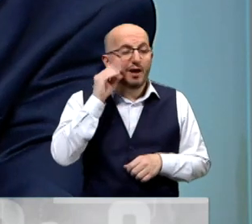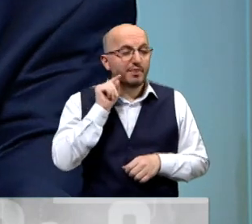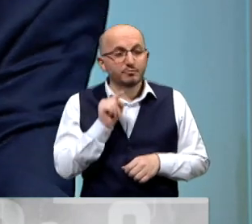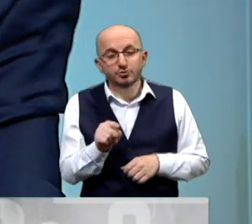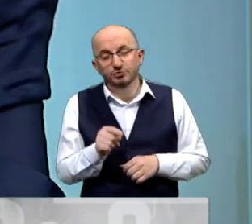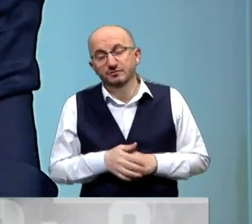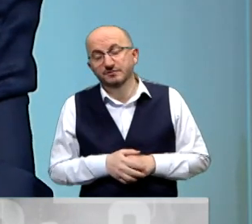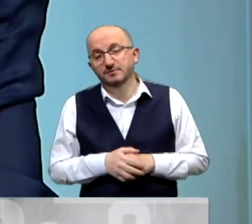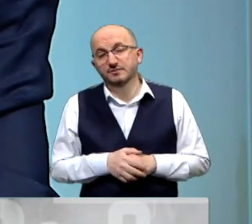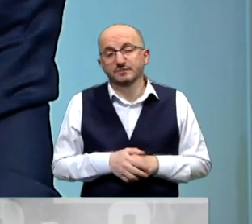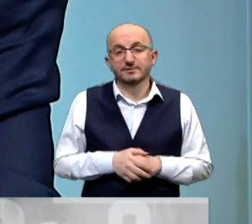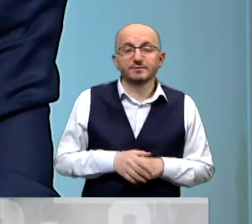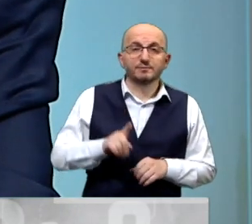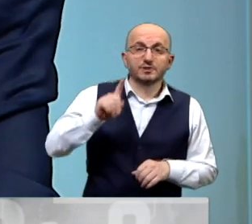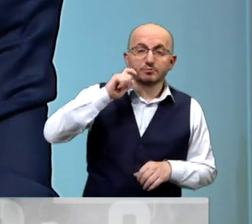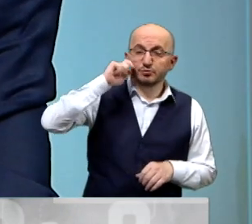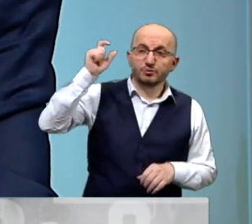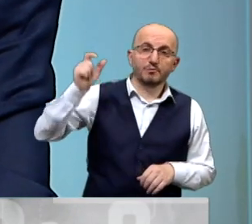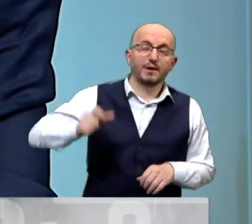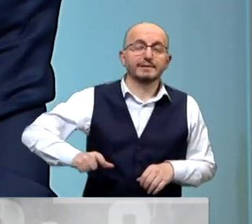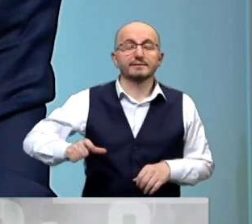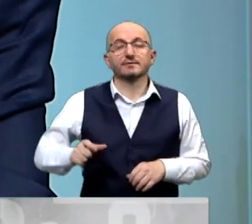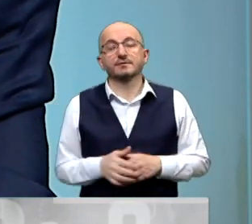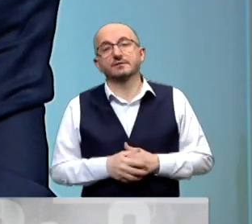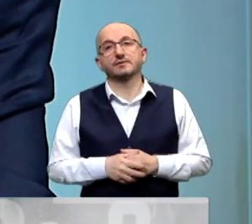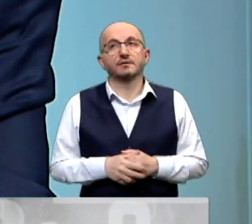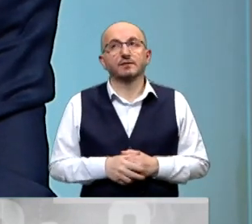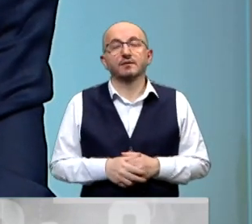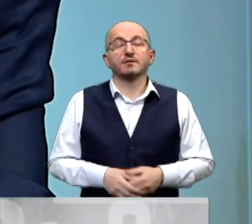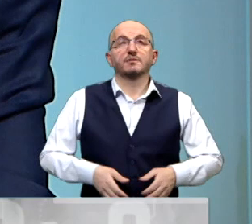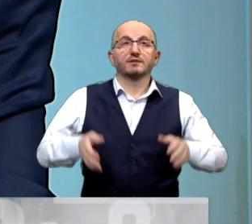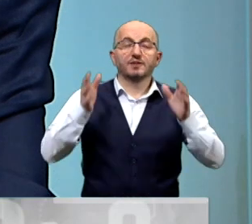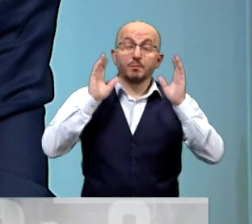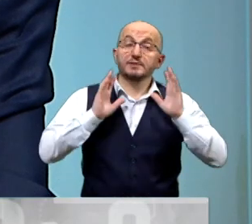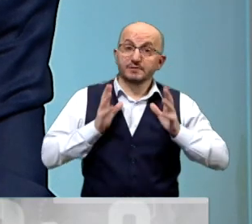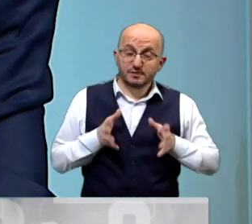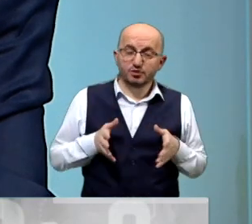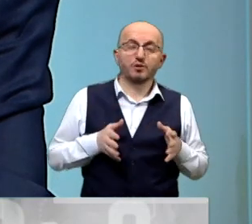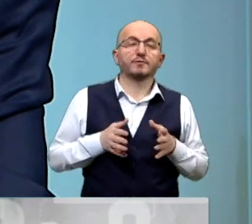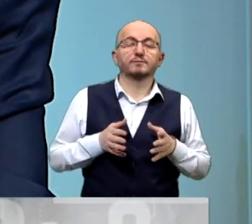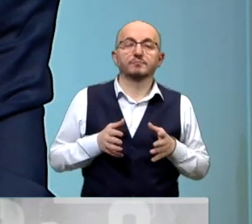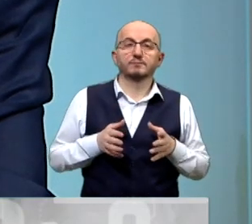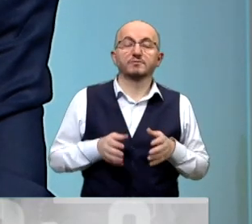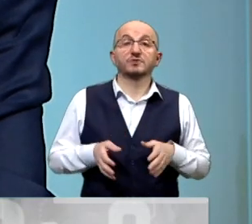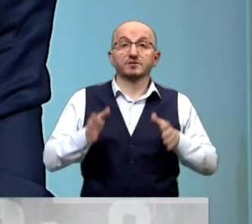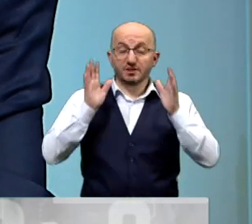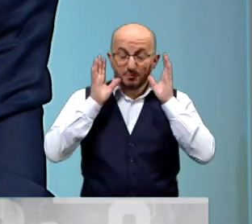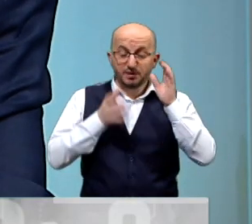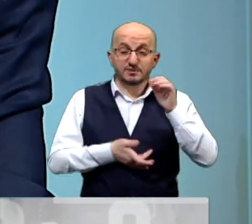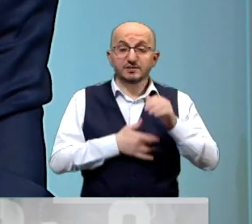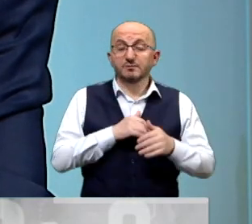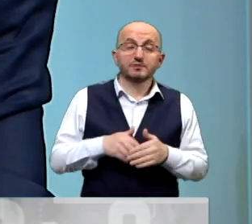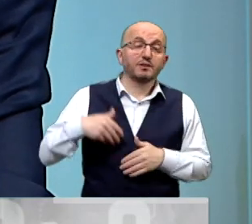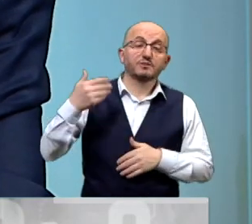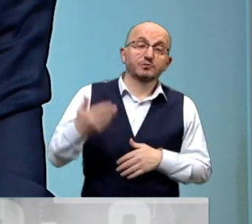şu yani Bir Müslüman namazını kılacak namaz imandan